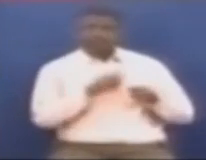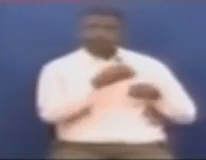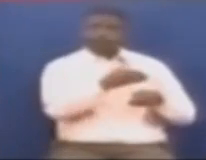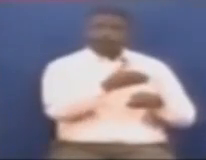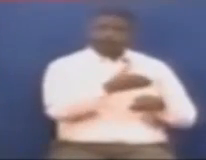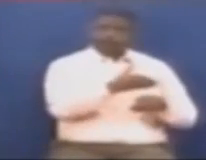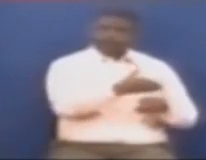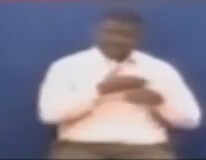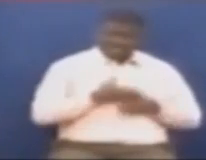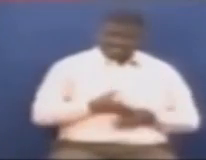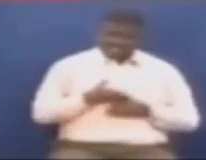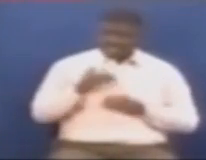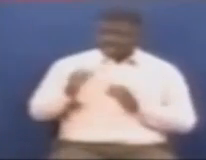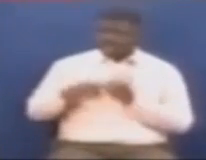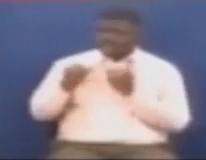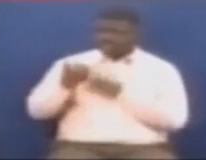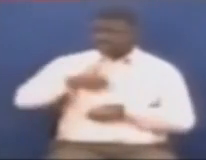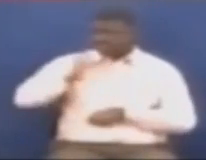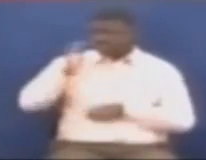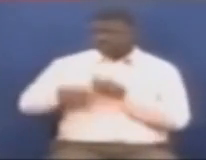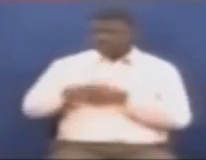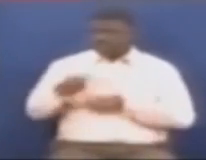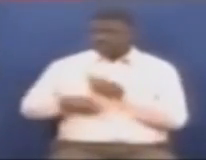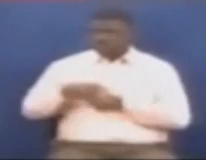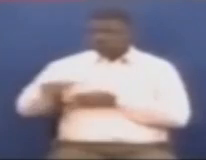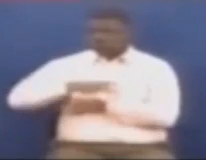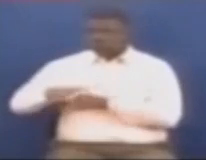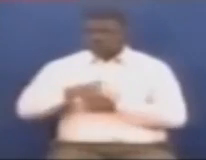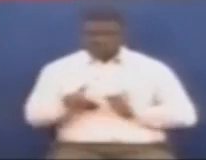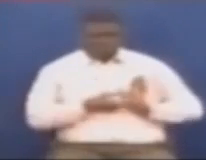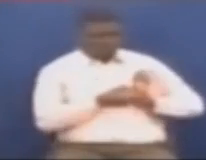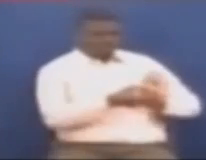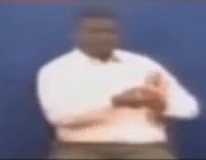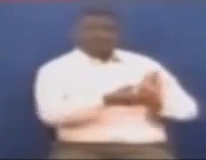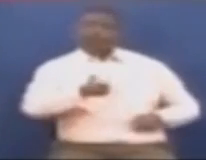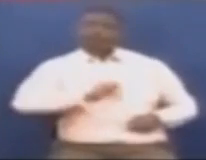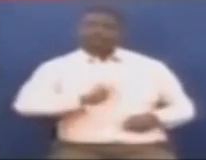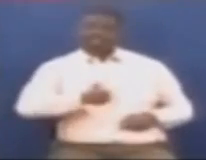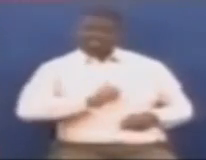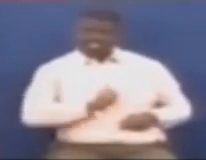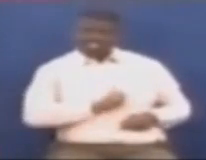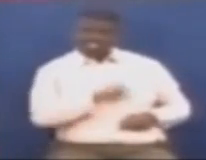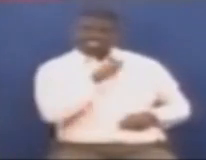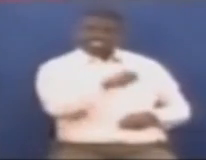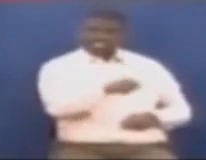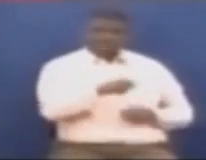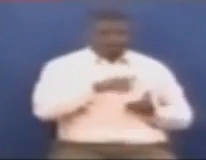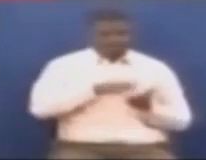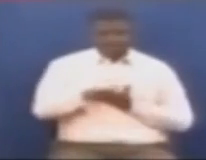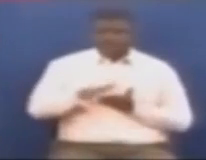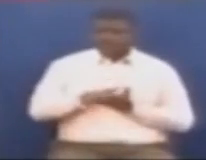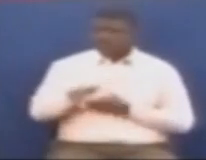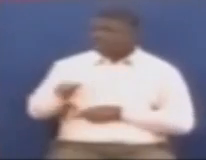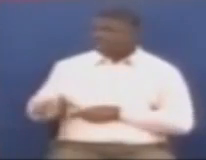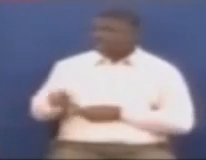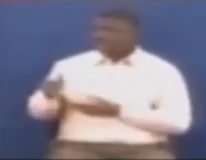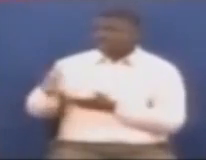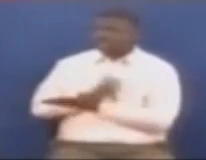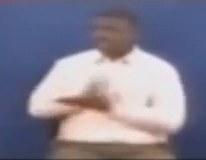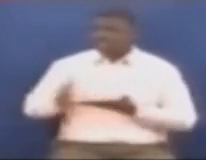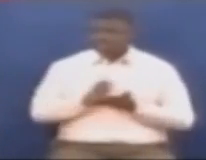imeshtakiwa na wadai. Je, serikali inatoa kauli gani juu ya mashirika ya umma na taasisi